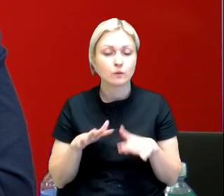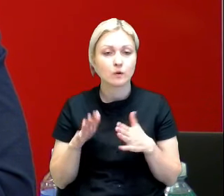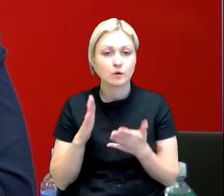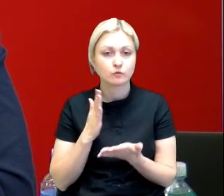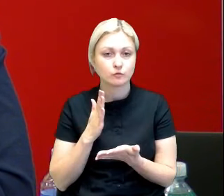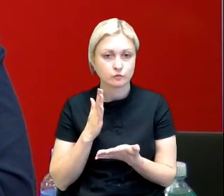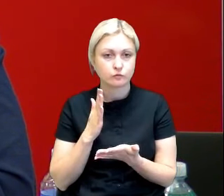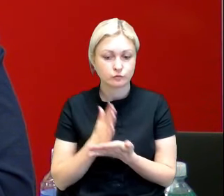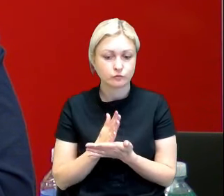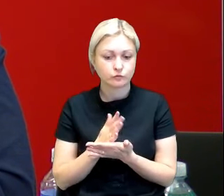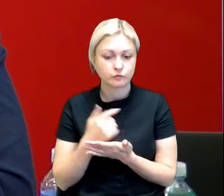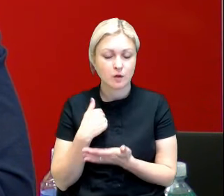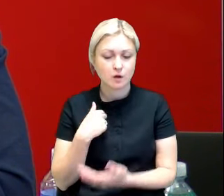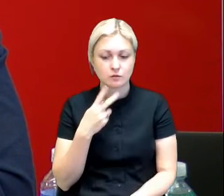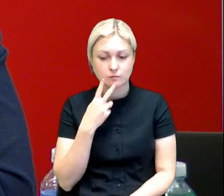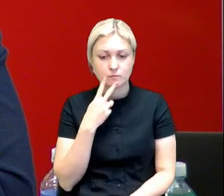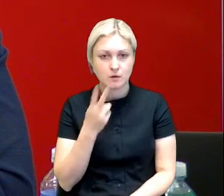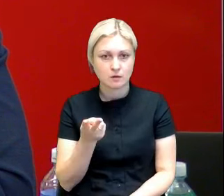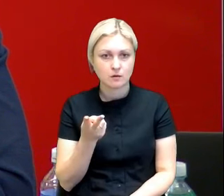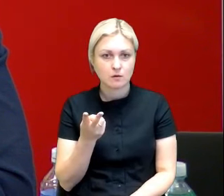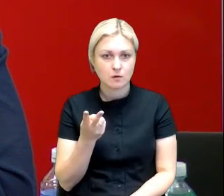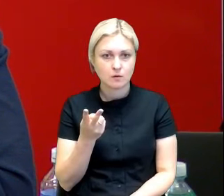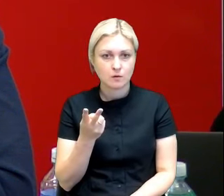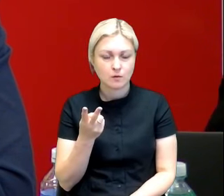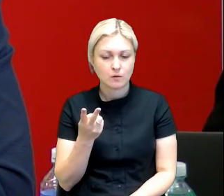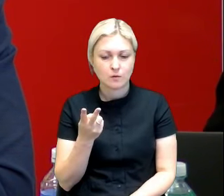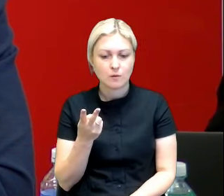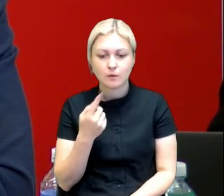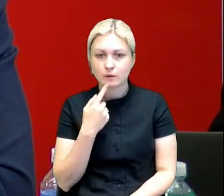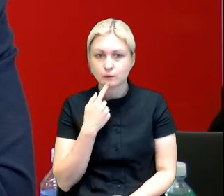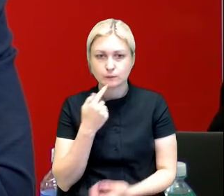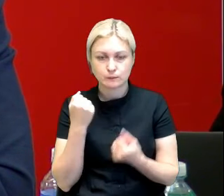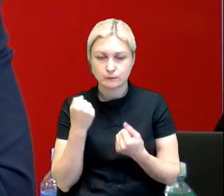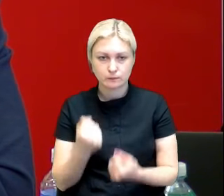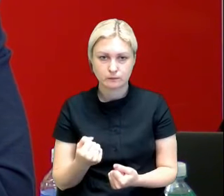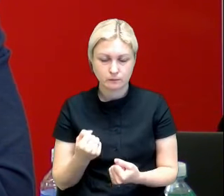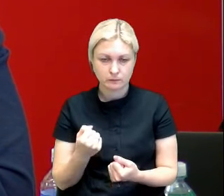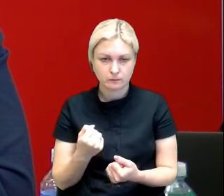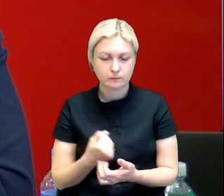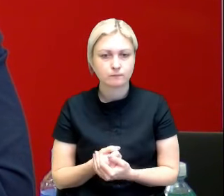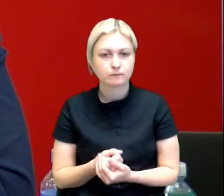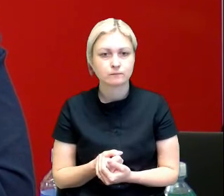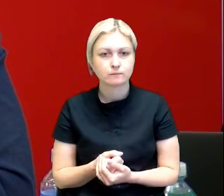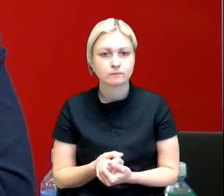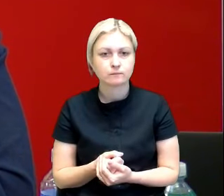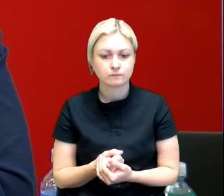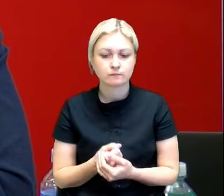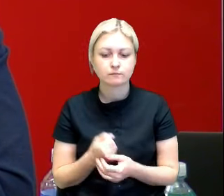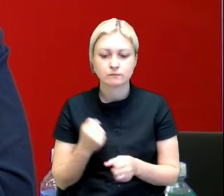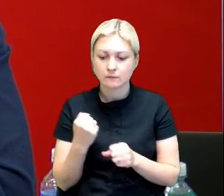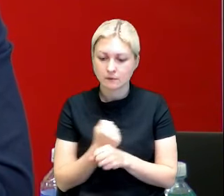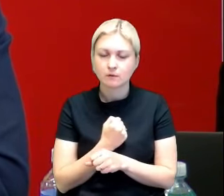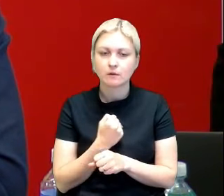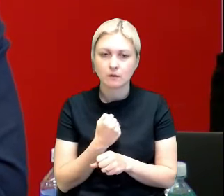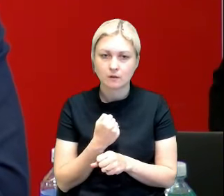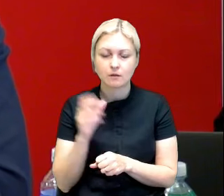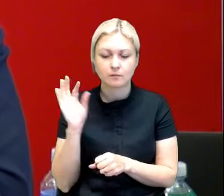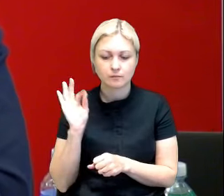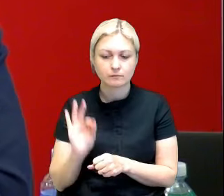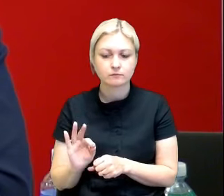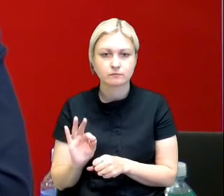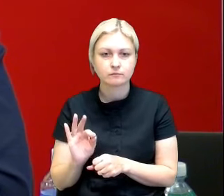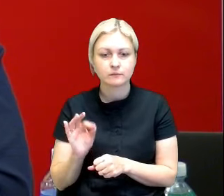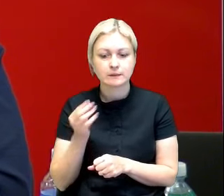mano akiai žiūrint nėra paprasta ir ir ją reikėtų visada